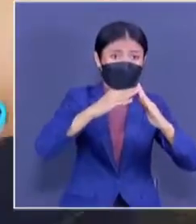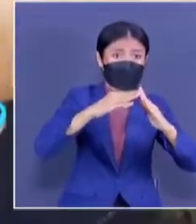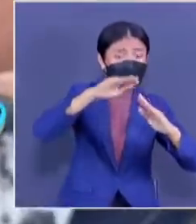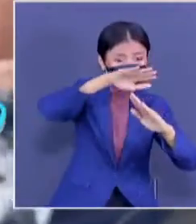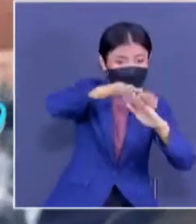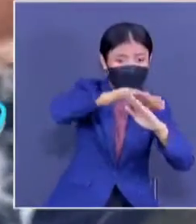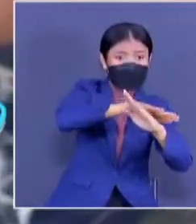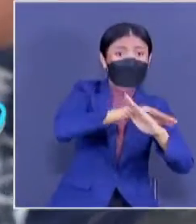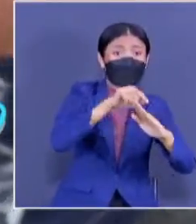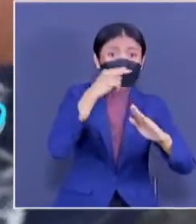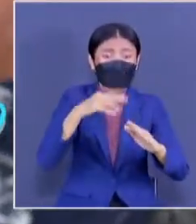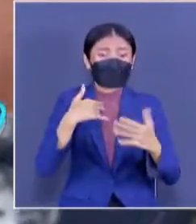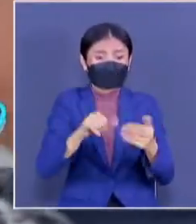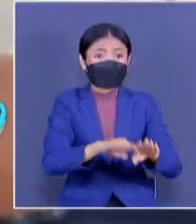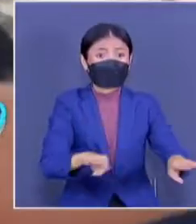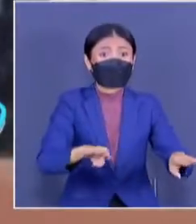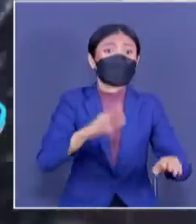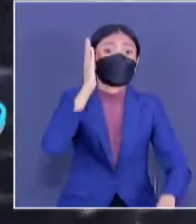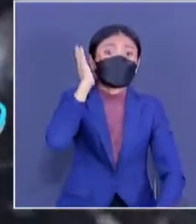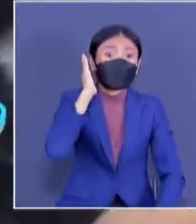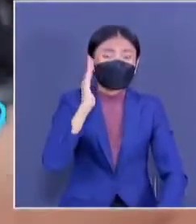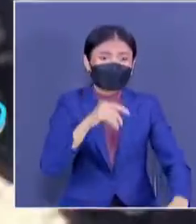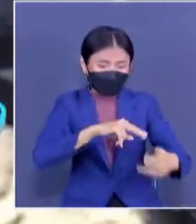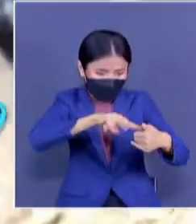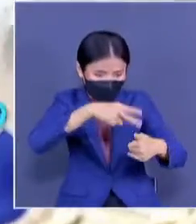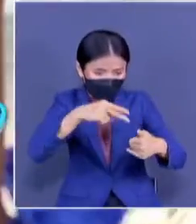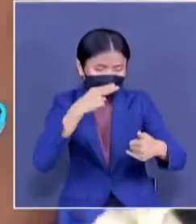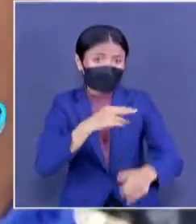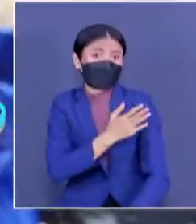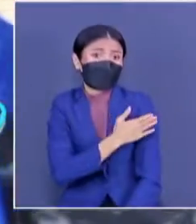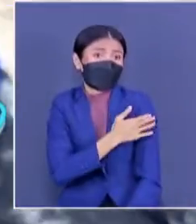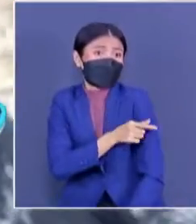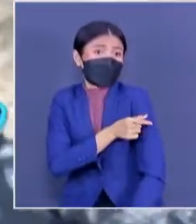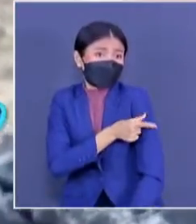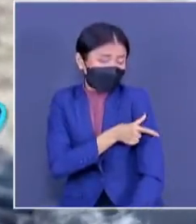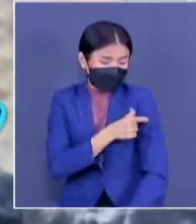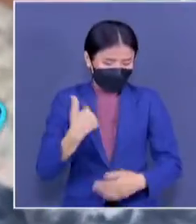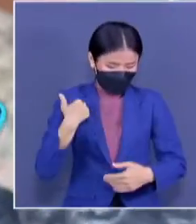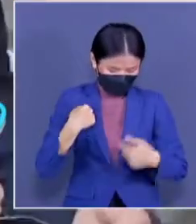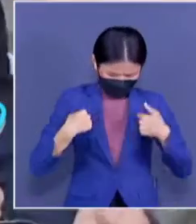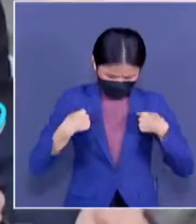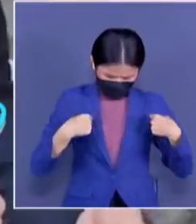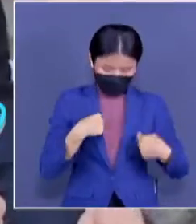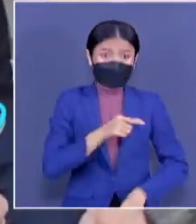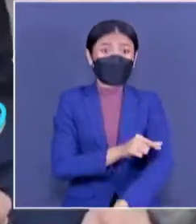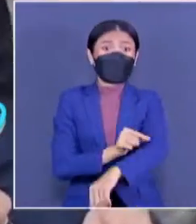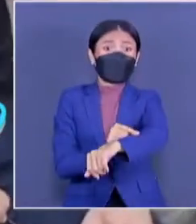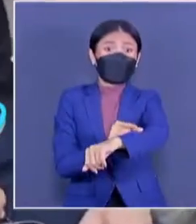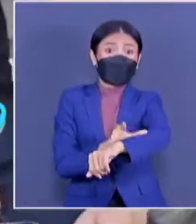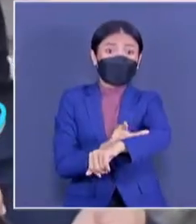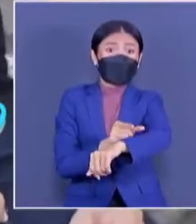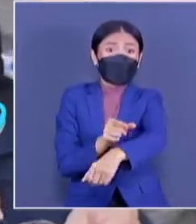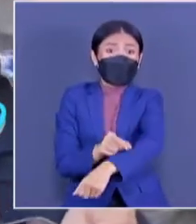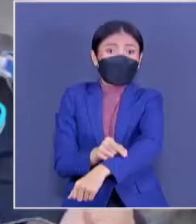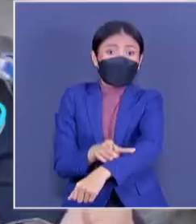พอตรวจสอบร่างกายคุณผู้ชมปรากฏว่าทั้งที่แขนก็มีแผลแล้วก็ตามร่างกายทุกจุดเนี่ยเขาจะมีบาดแผลมีรอย